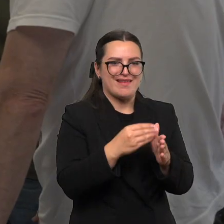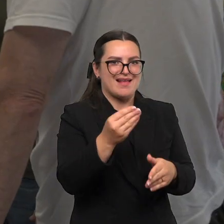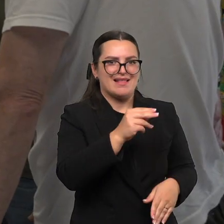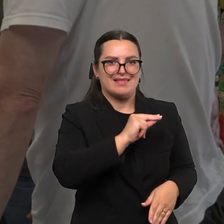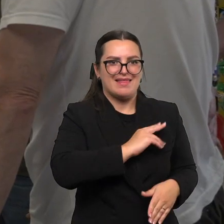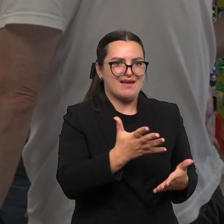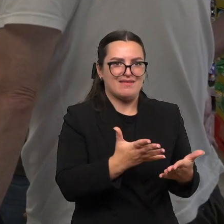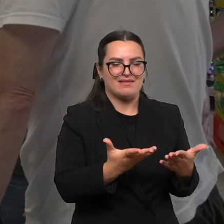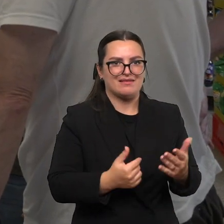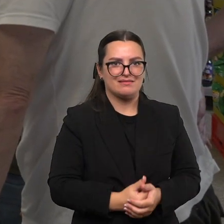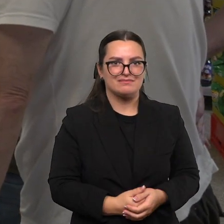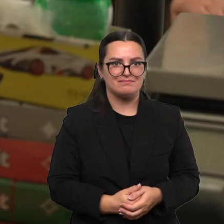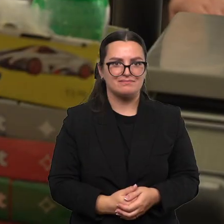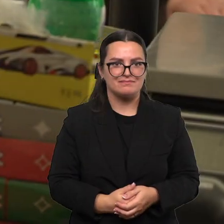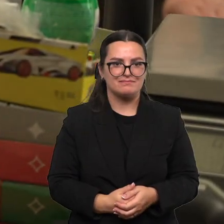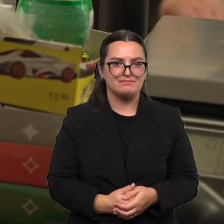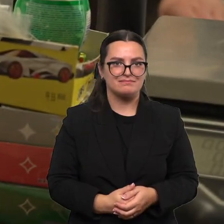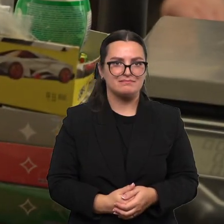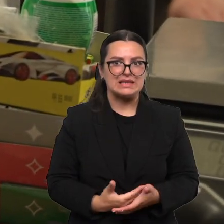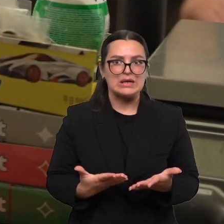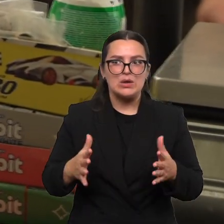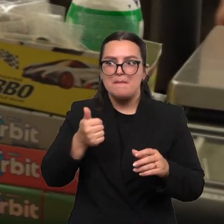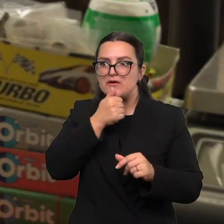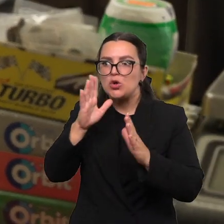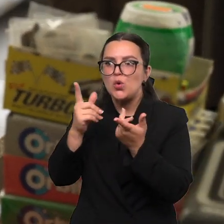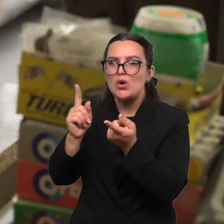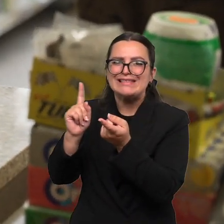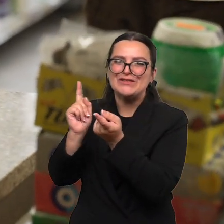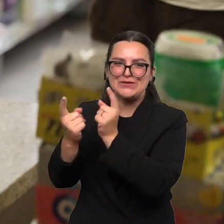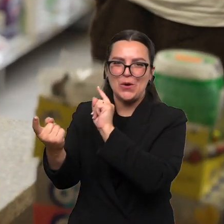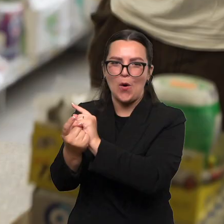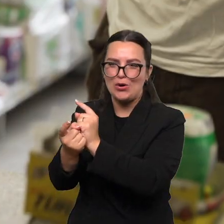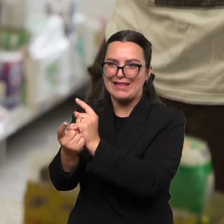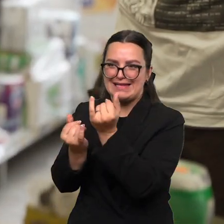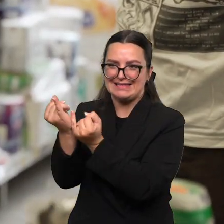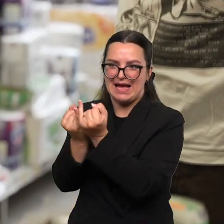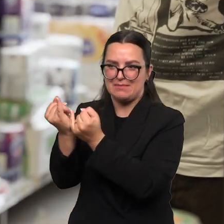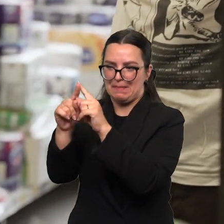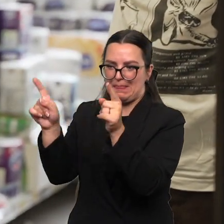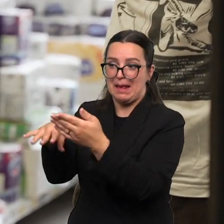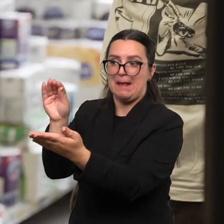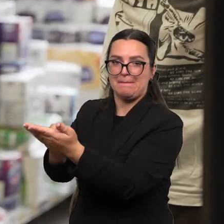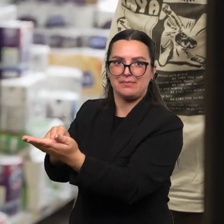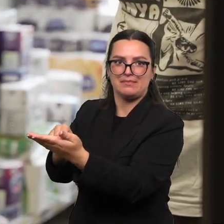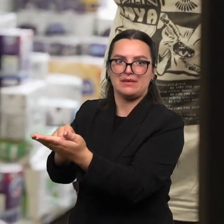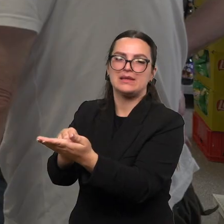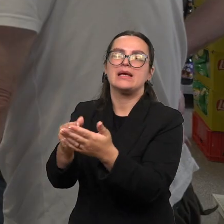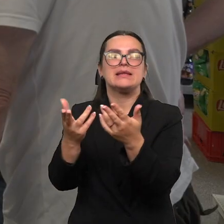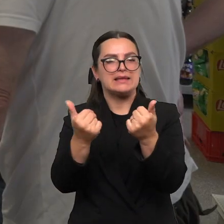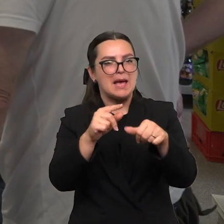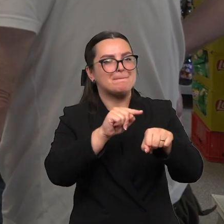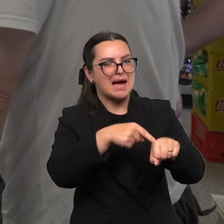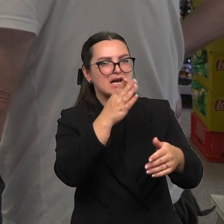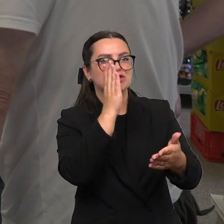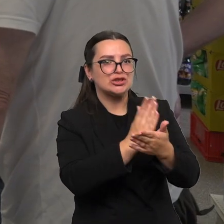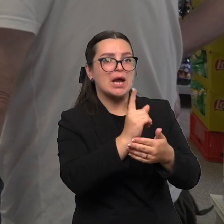grinai skrenda. O galais. Pažiūrėkite, jeigu skolonį rašyti, aš girdėjau, kad kartais būna mažas... Kartais būna,